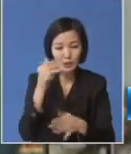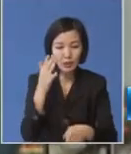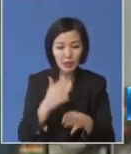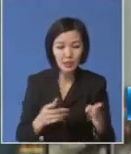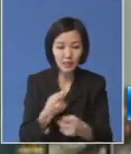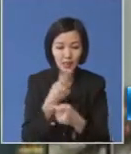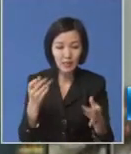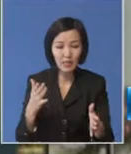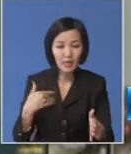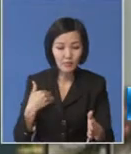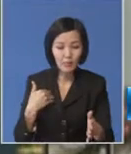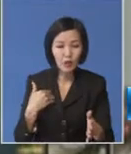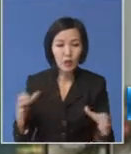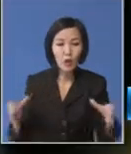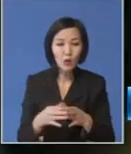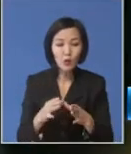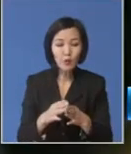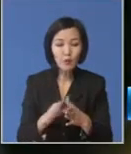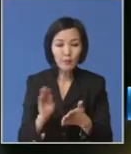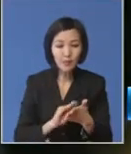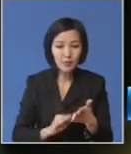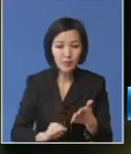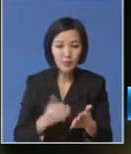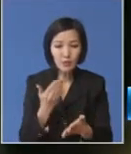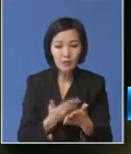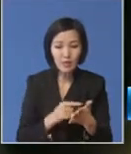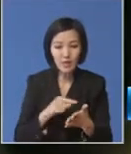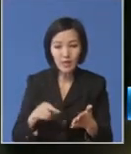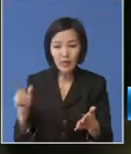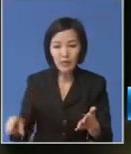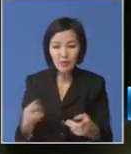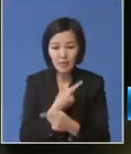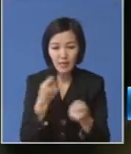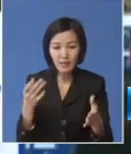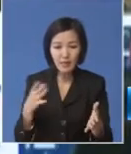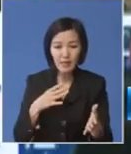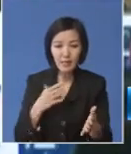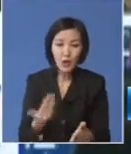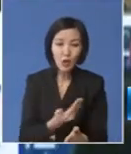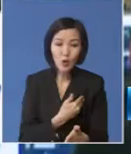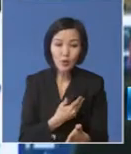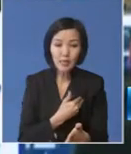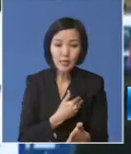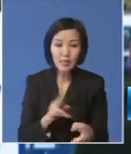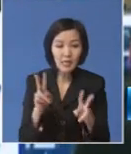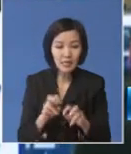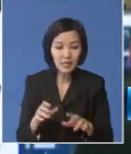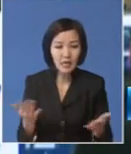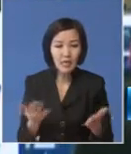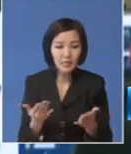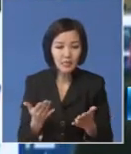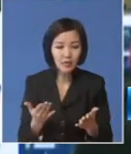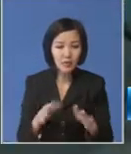қарай жарияланбақ. Бұл туралы ұйымның баспасөз хатшысы Тарик Язаревия хабарлады. Ал бұл құмарлықты қалай анықтауға болады?